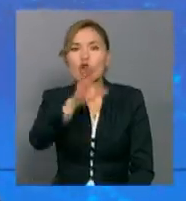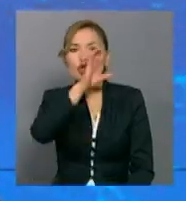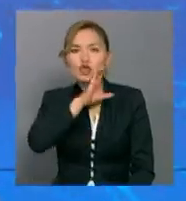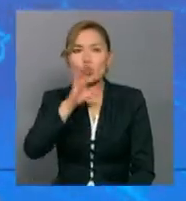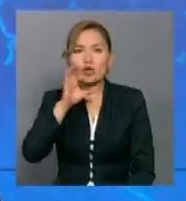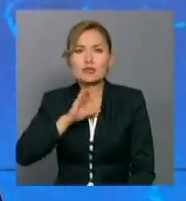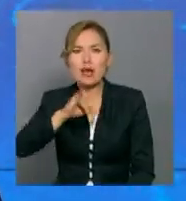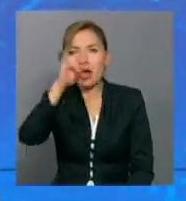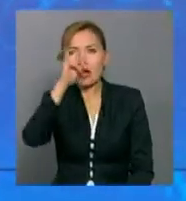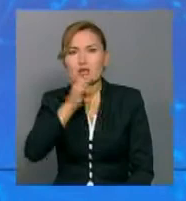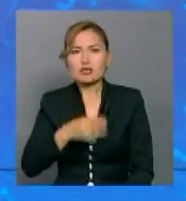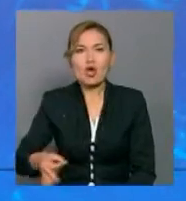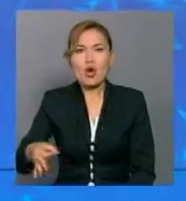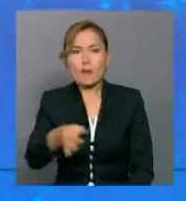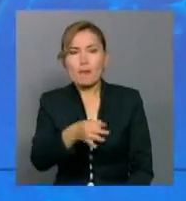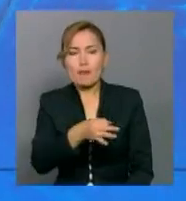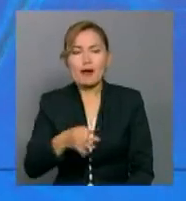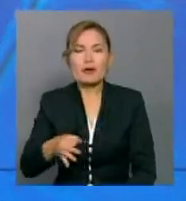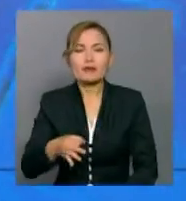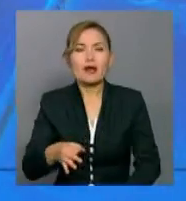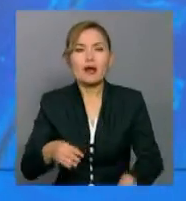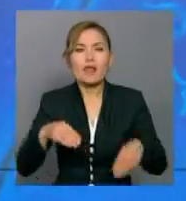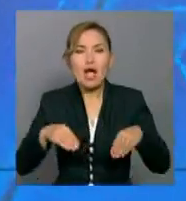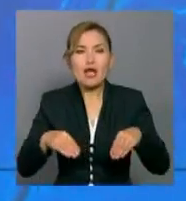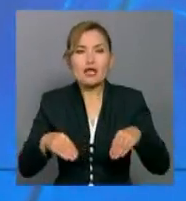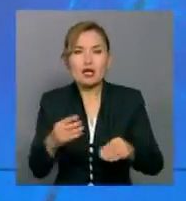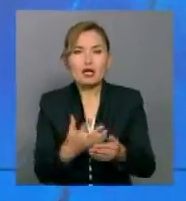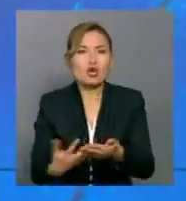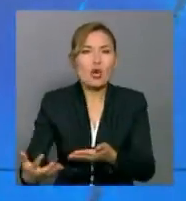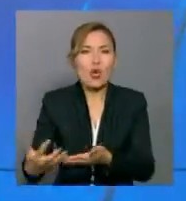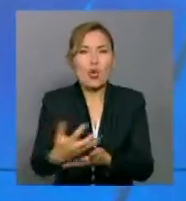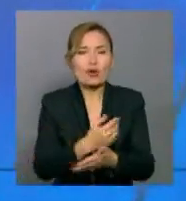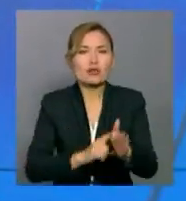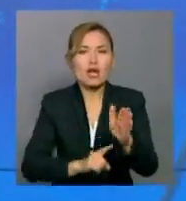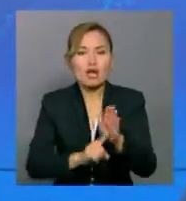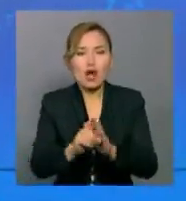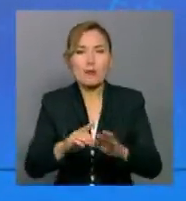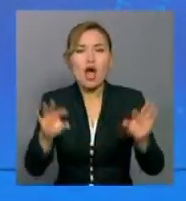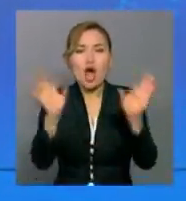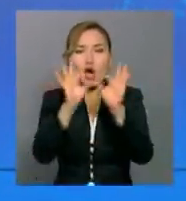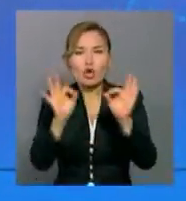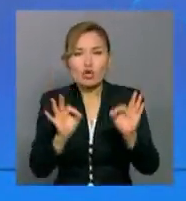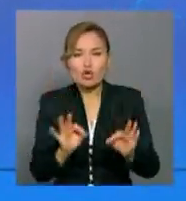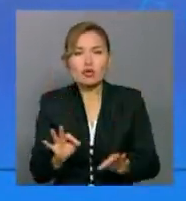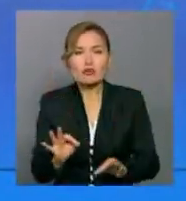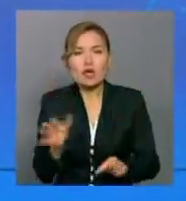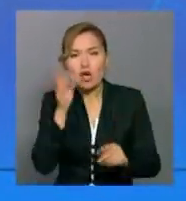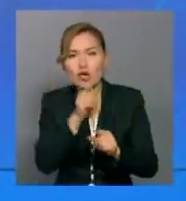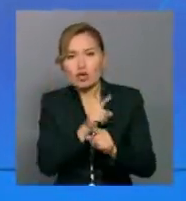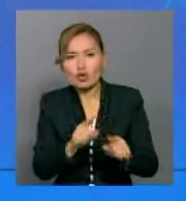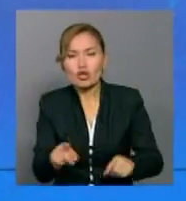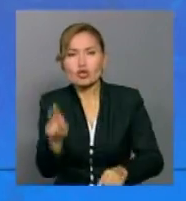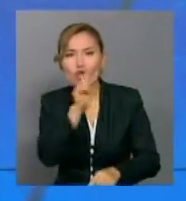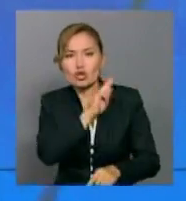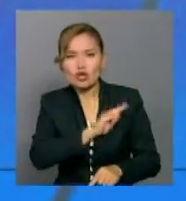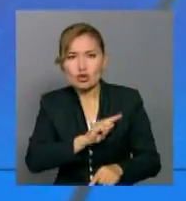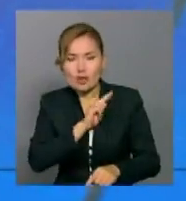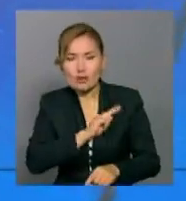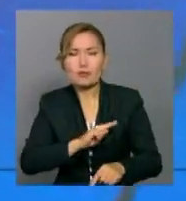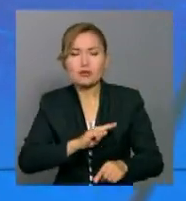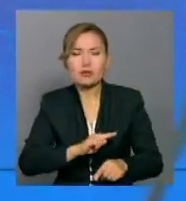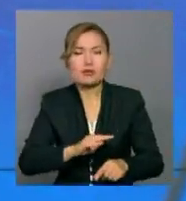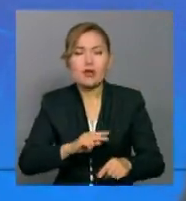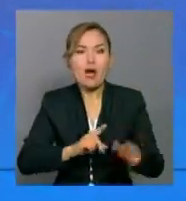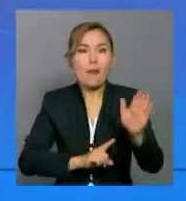Солсы Қазақстан облысында егін орағы басталды. Жер емген диқандар күзгі дала жұмыстарын қысқа мерзімде ысырапсыз аяқтауды жоспарлап